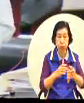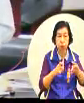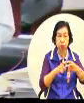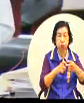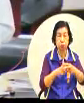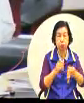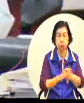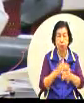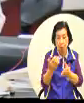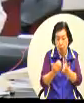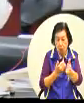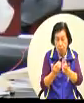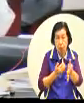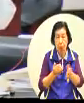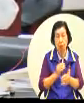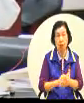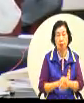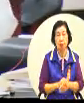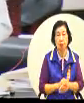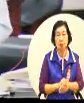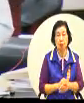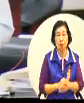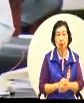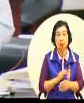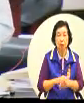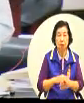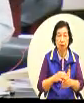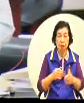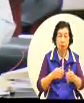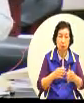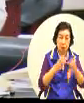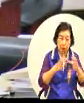兆，前兆就是办说明会，